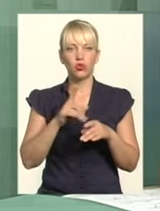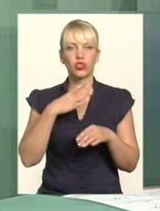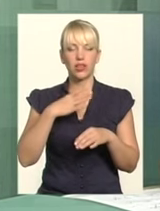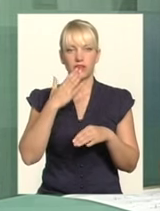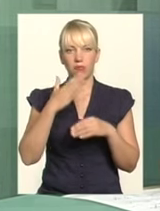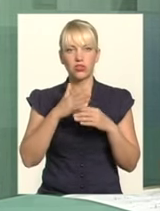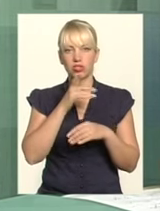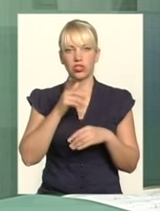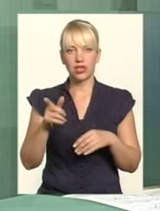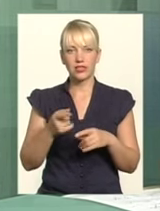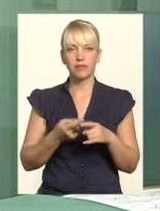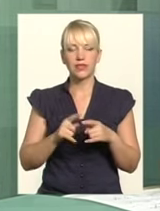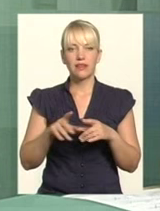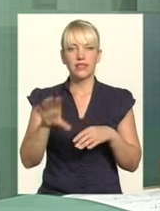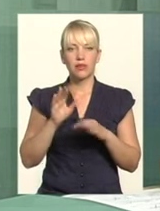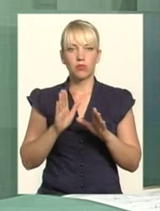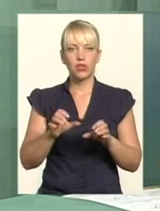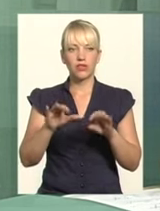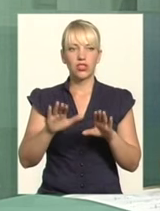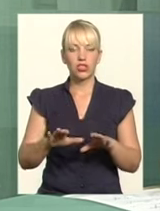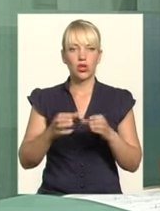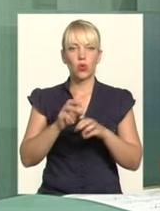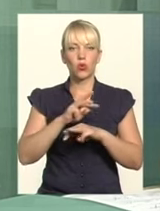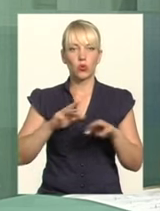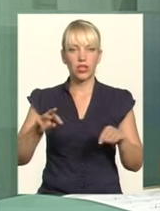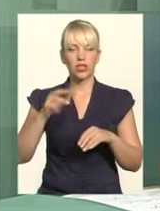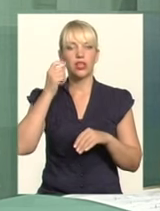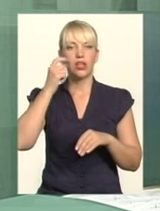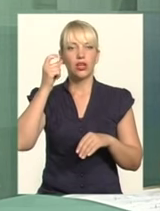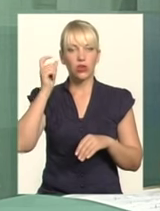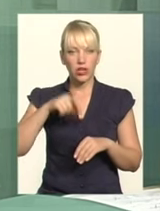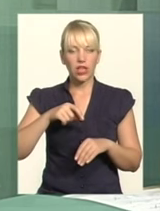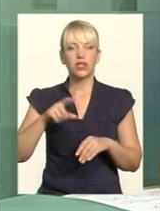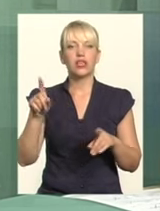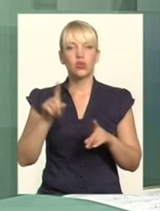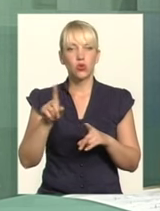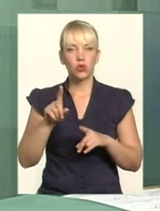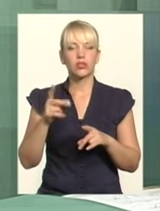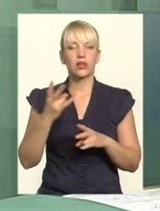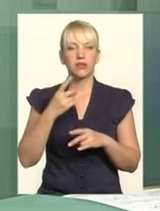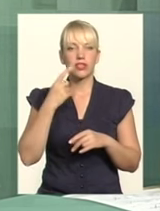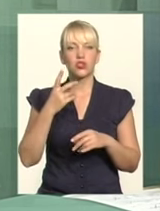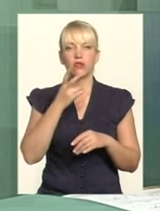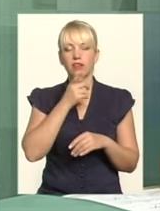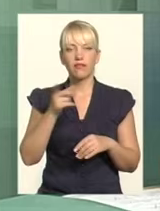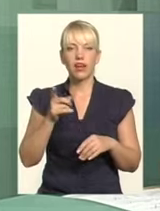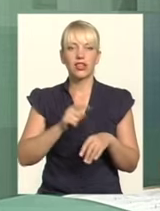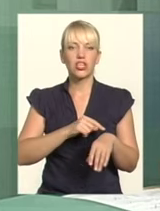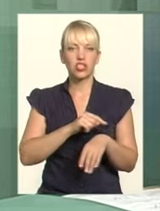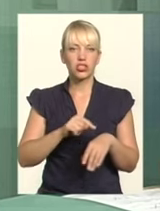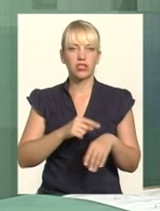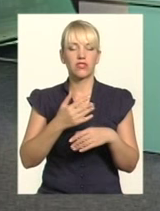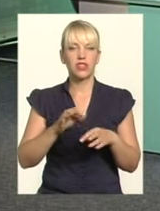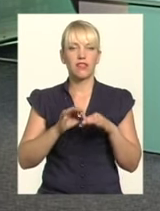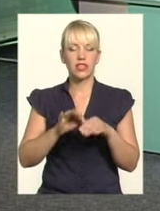Ну, звичайно, це все вирішувати сьогодні уряду України, але хочу зазначити, що вже тривалий час це питання ведеться різними урядами